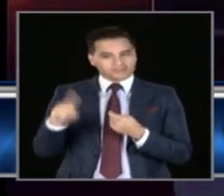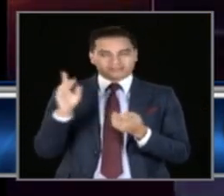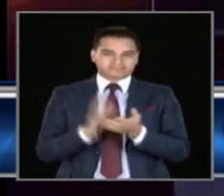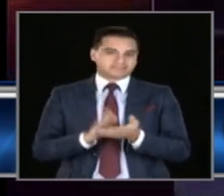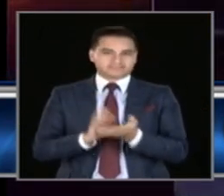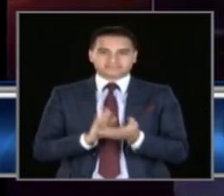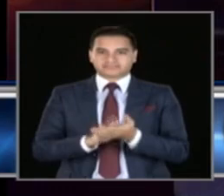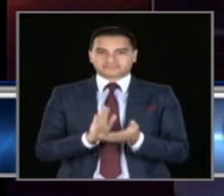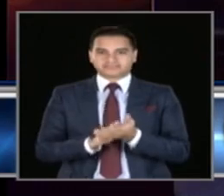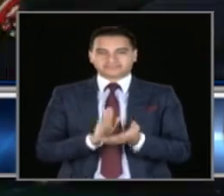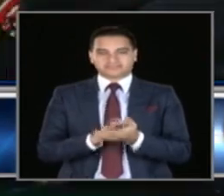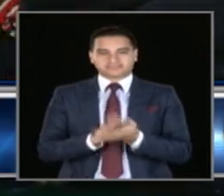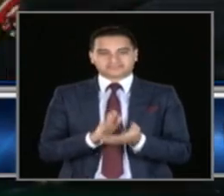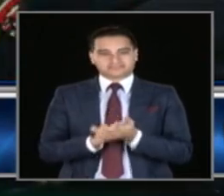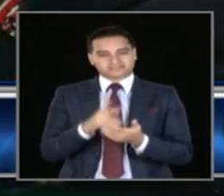صحيحة.